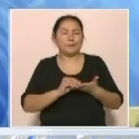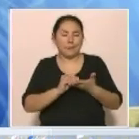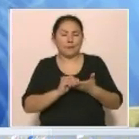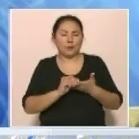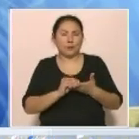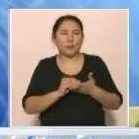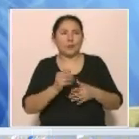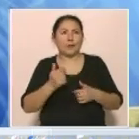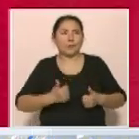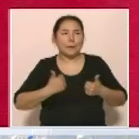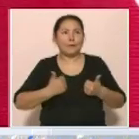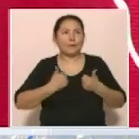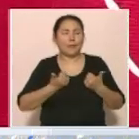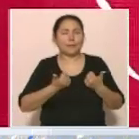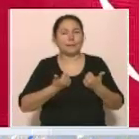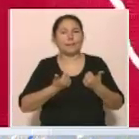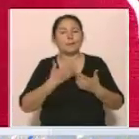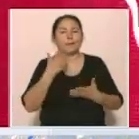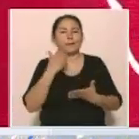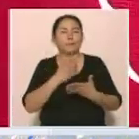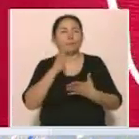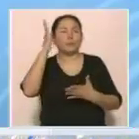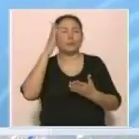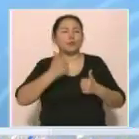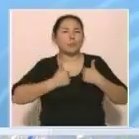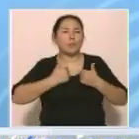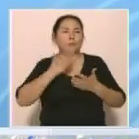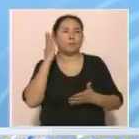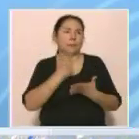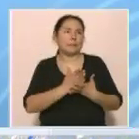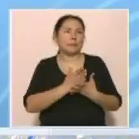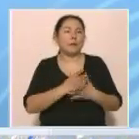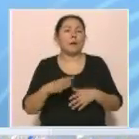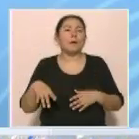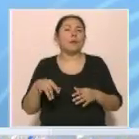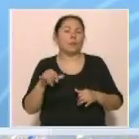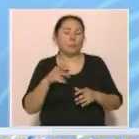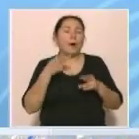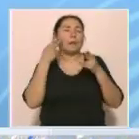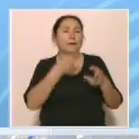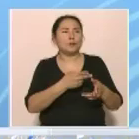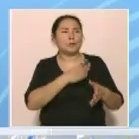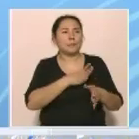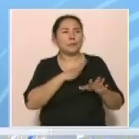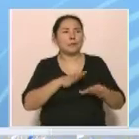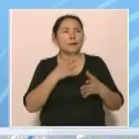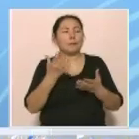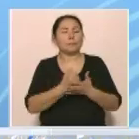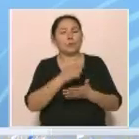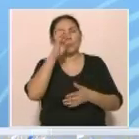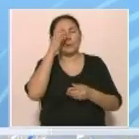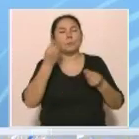атқан, жандырып атқан неміз бар. Енді барған жерімізді жүлделі қайтып жүрік, енді бәрде Алланың